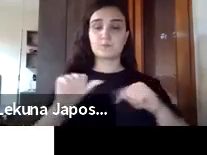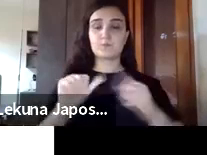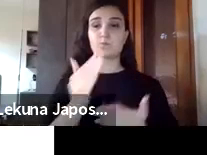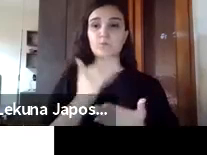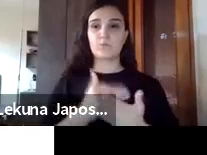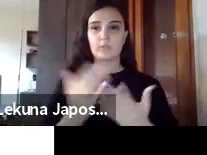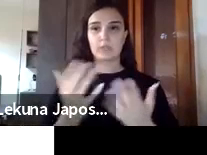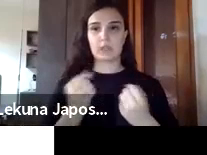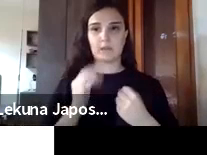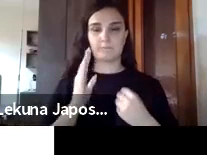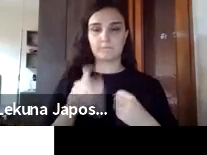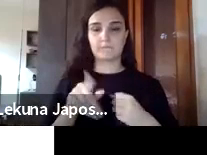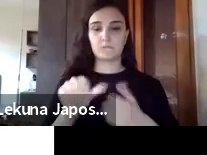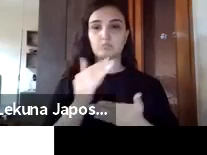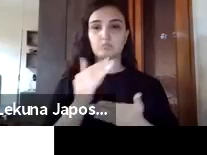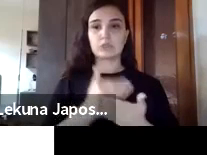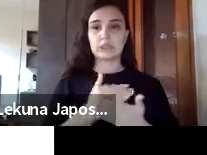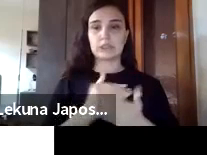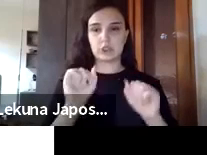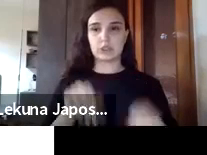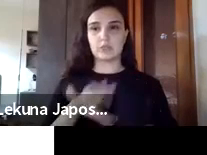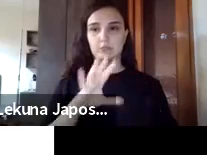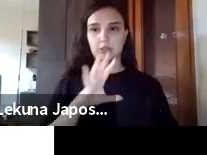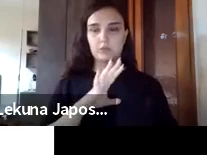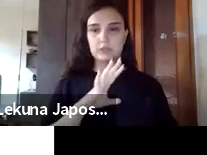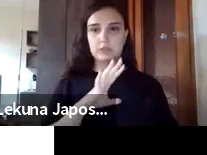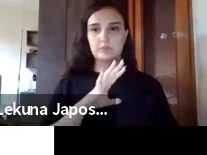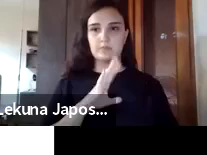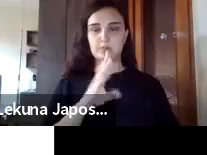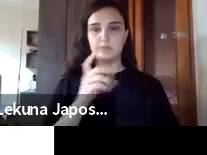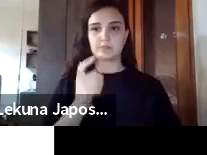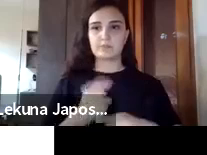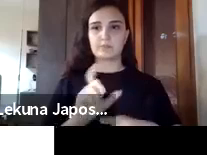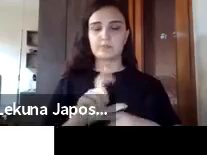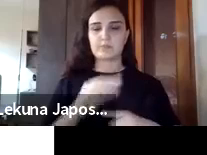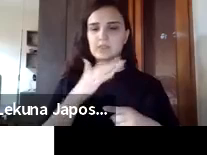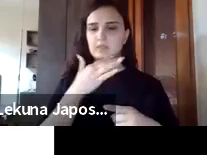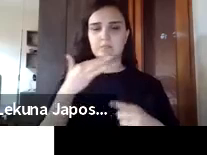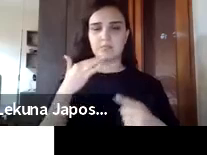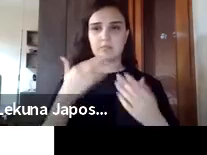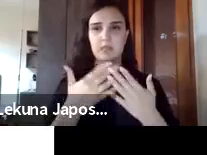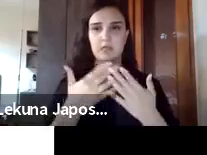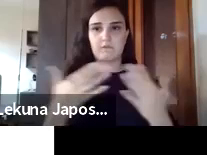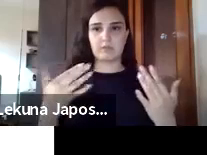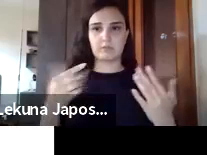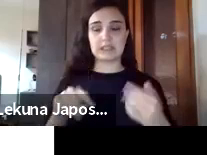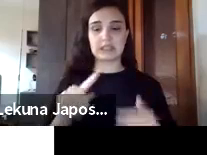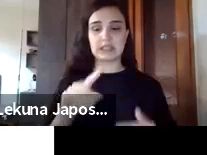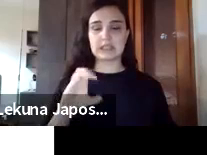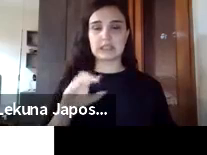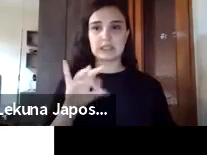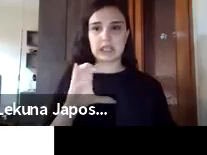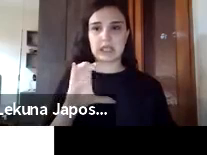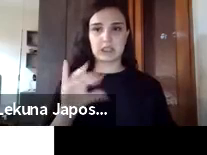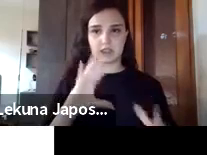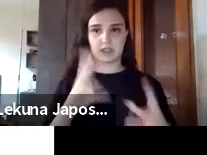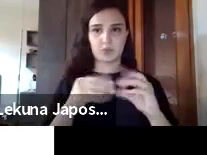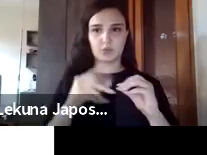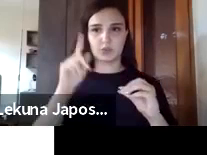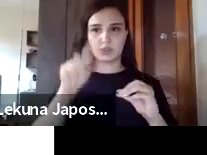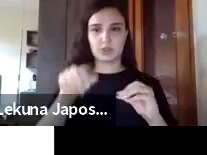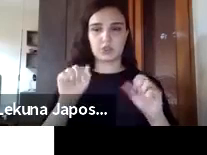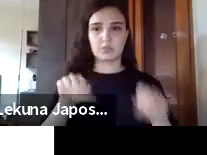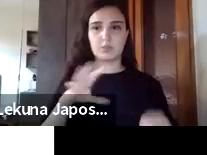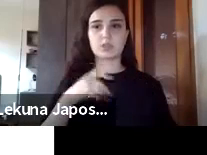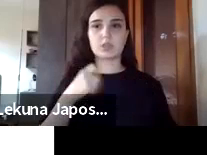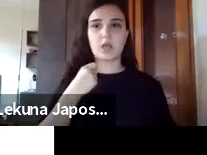მოგცემთ. ეს უკუ შედეგი შეიძლება იყოს ძალიან მრავალმხრივი, ის რაც სტრესმა ზოგადად იცის. ეს შეიძლება იყოს